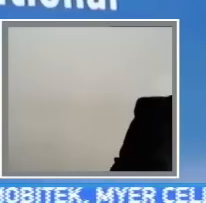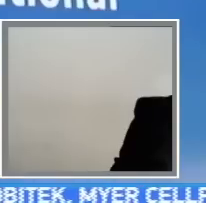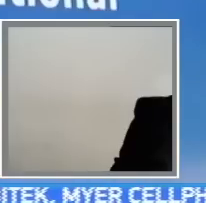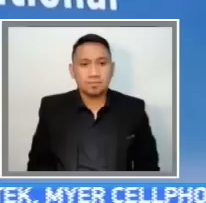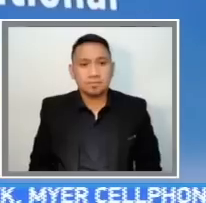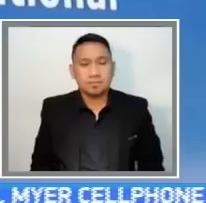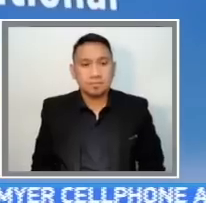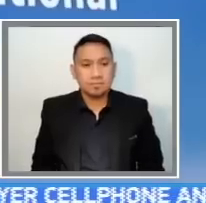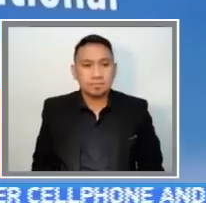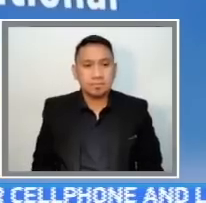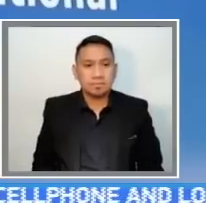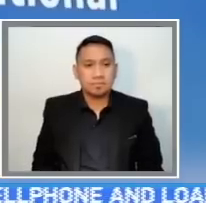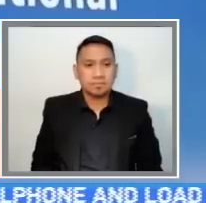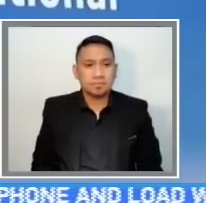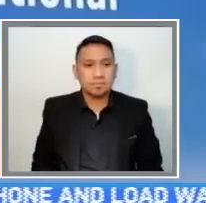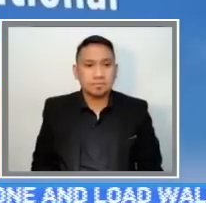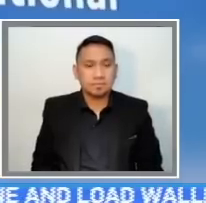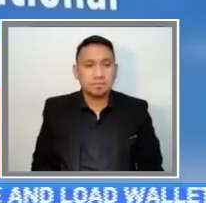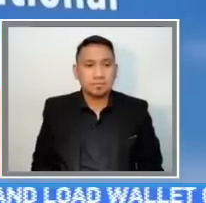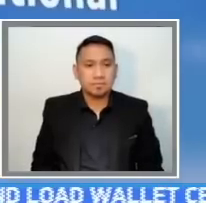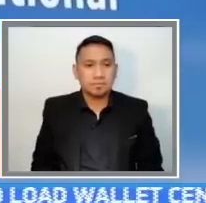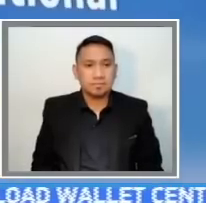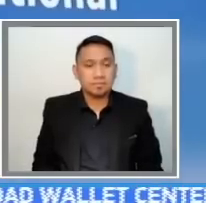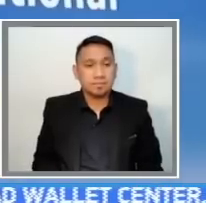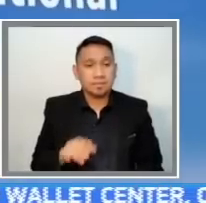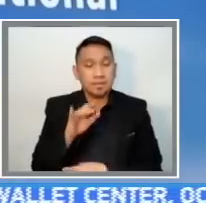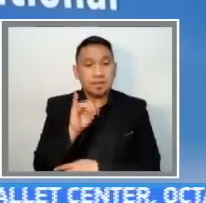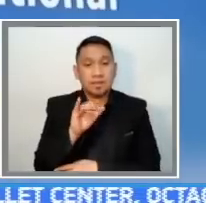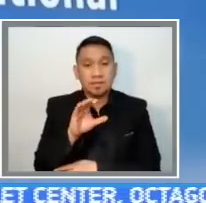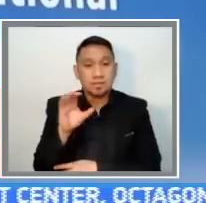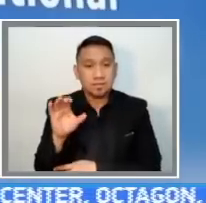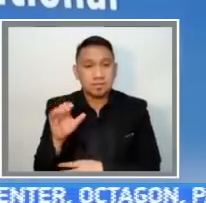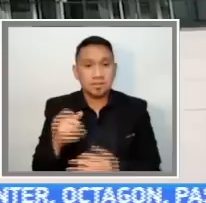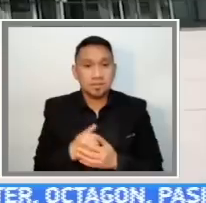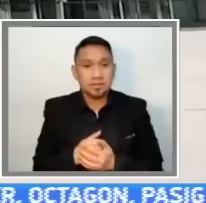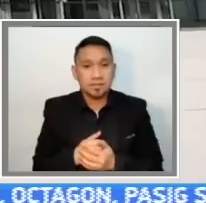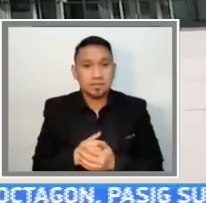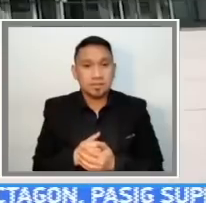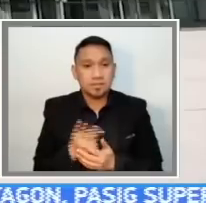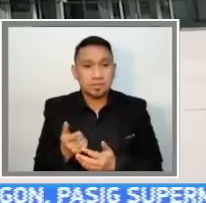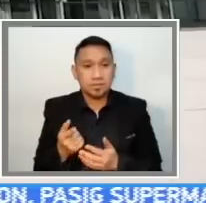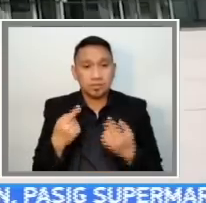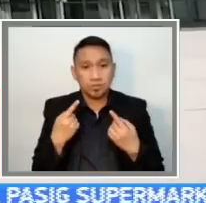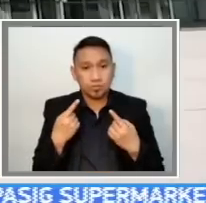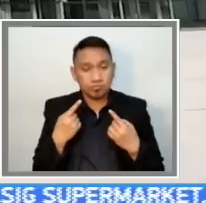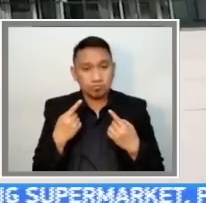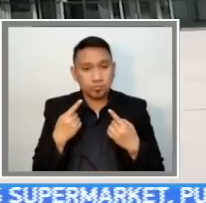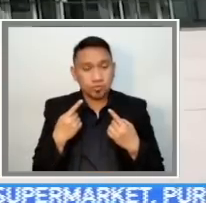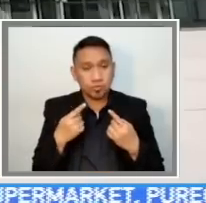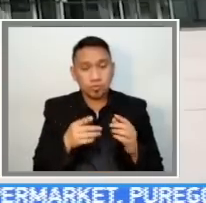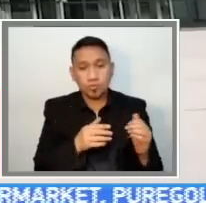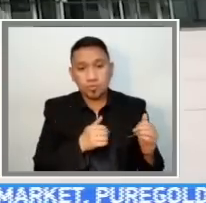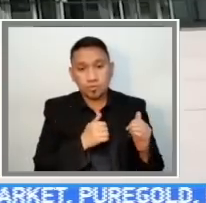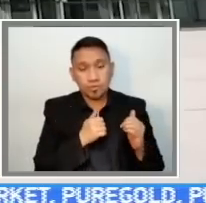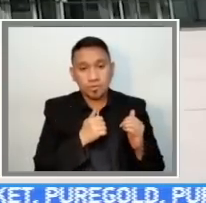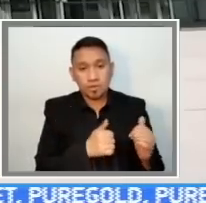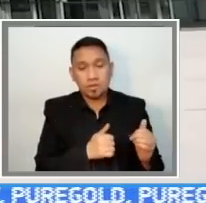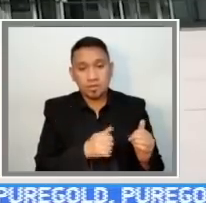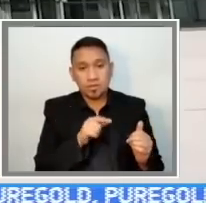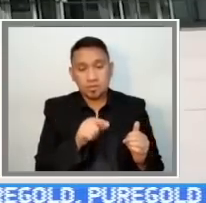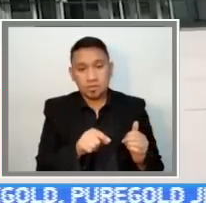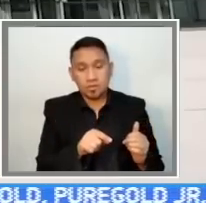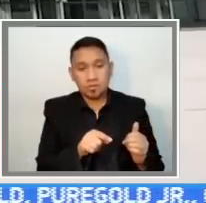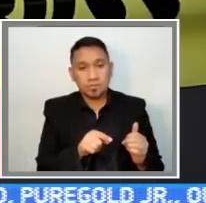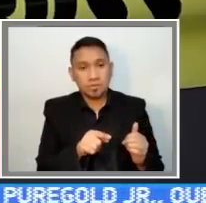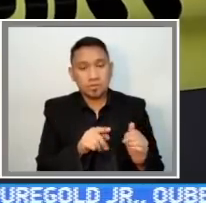ng deklarasyon. Yan ay dahil bigo umano ang ICC na tuparin ang principle of complementarity na